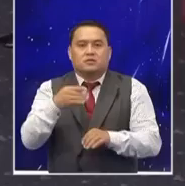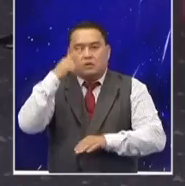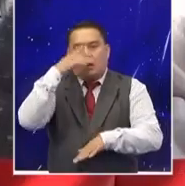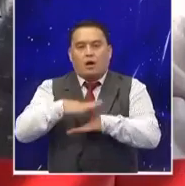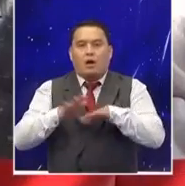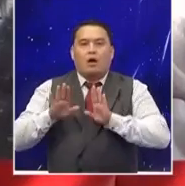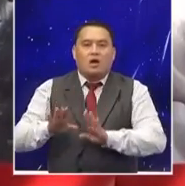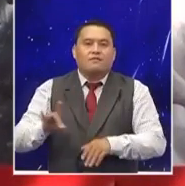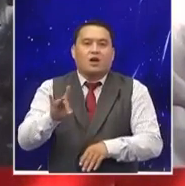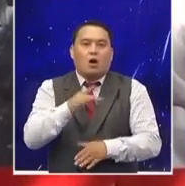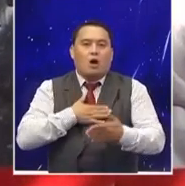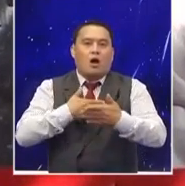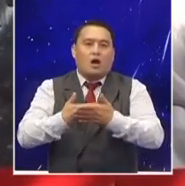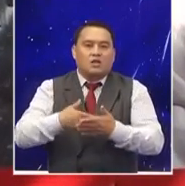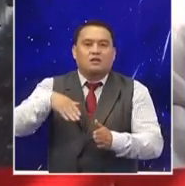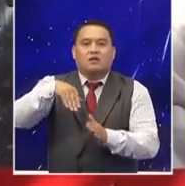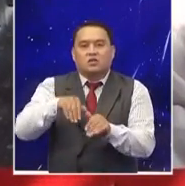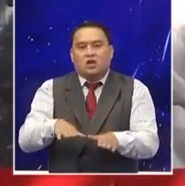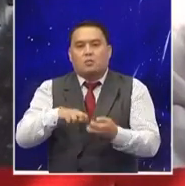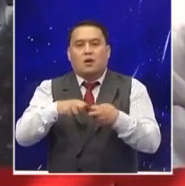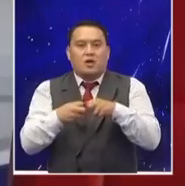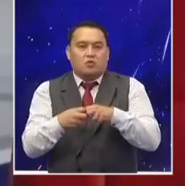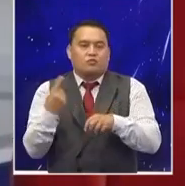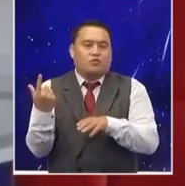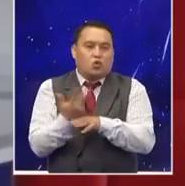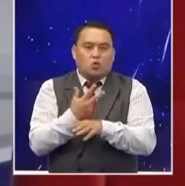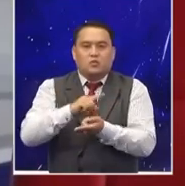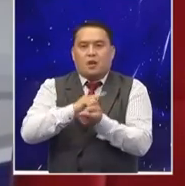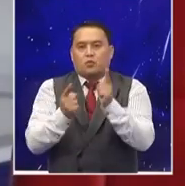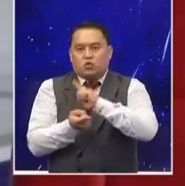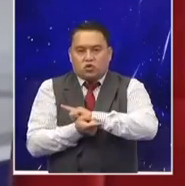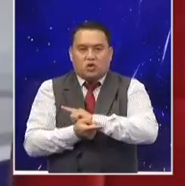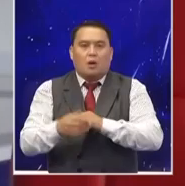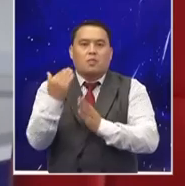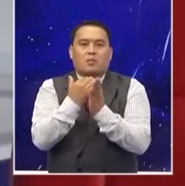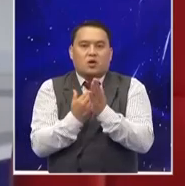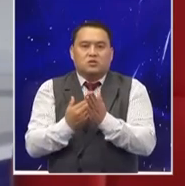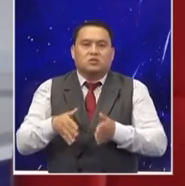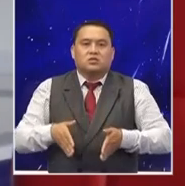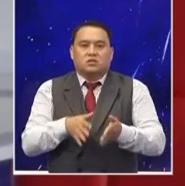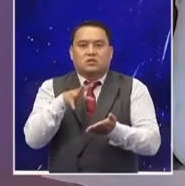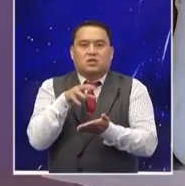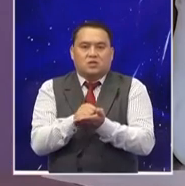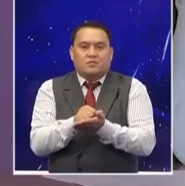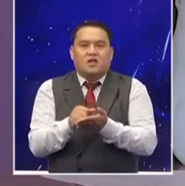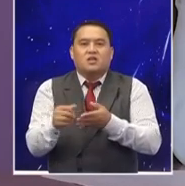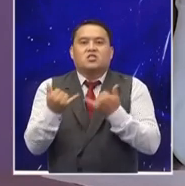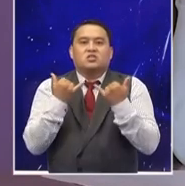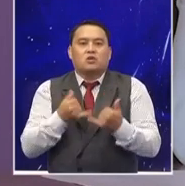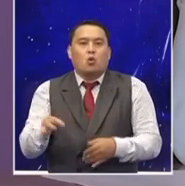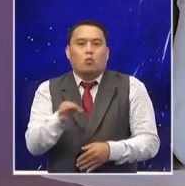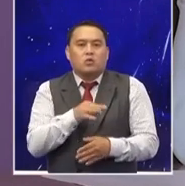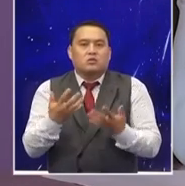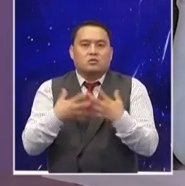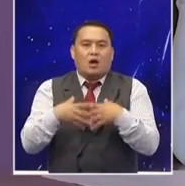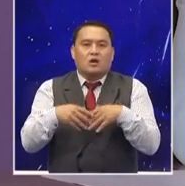акима в регионе активными мерами решается проблема 3 сменного обучения в том числе и по программе дорожная карта занятости сейчас в области